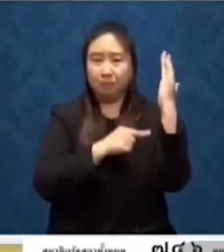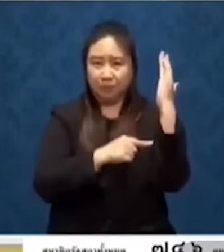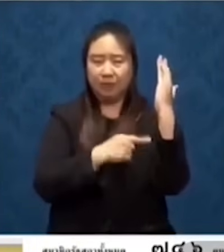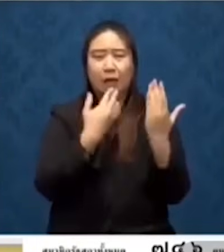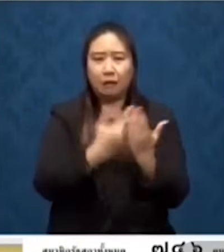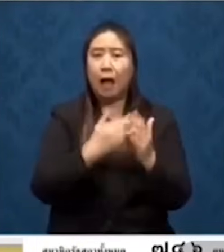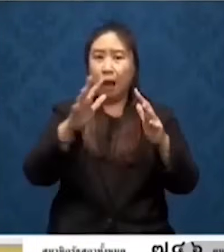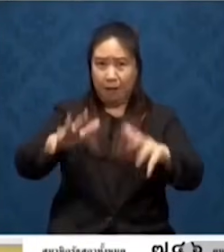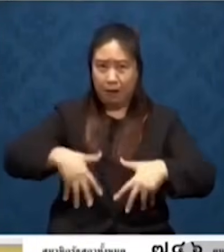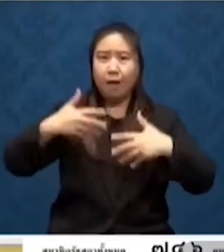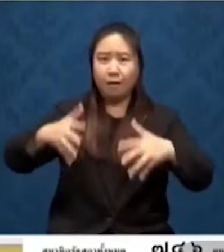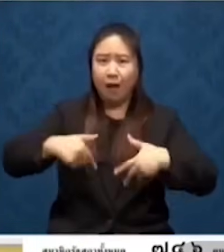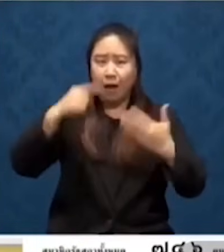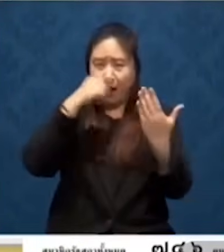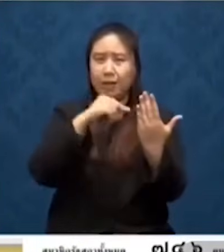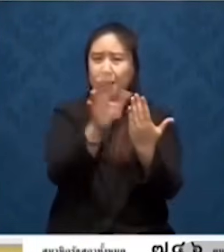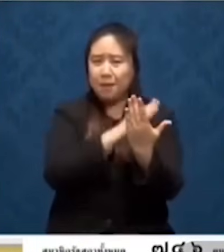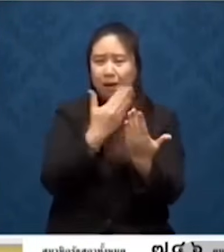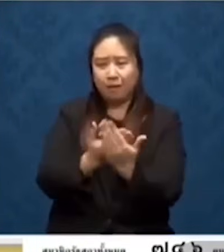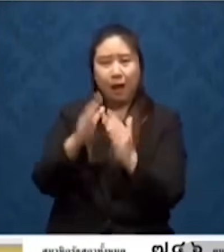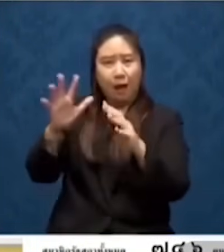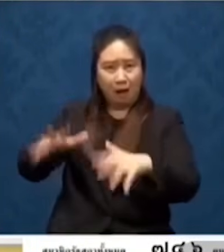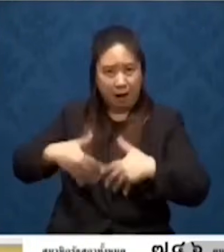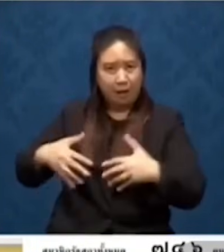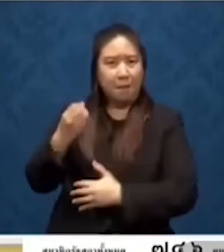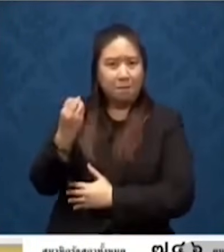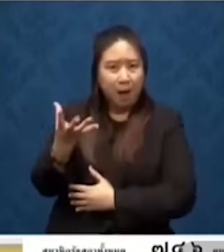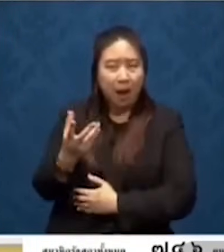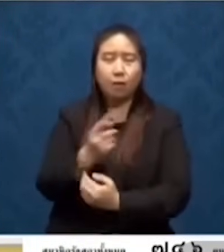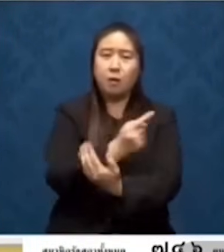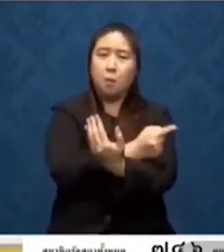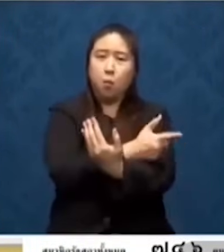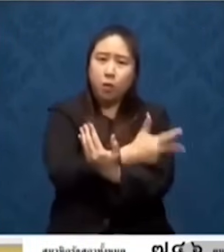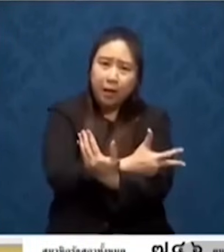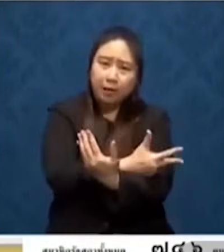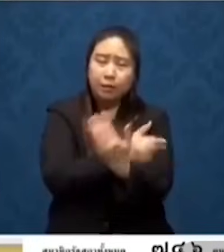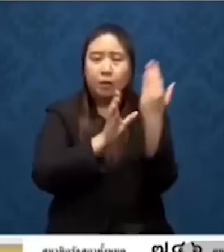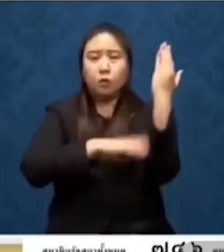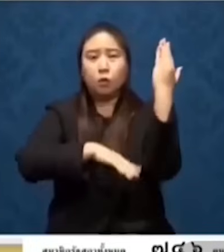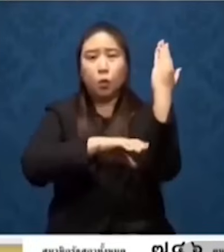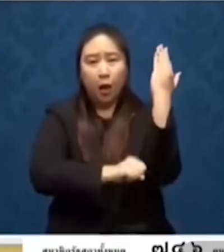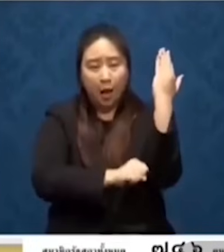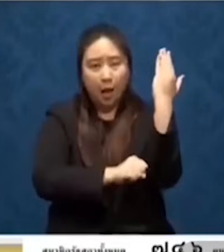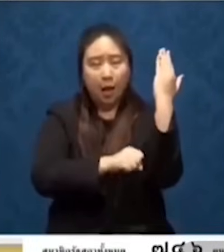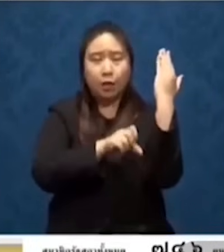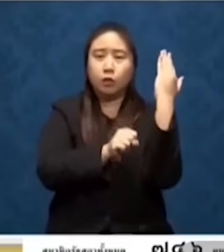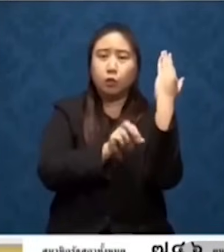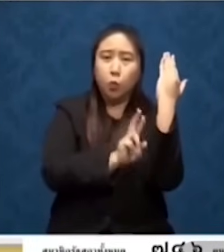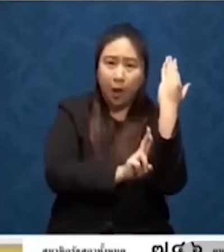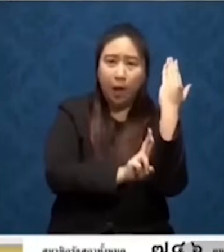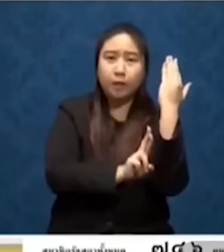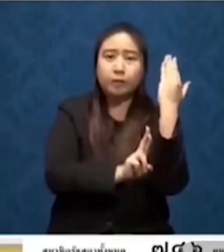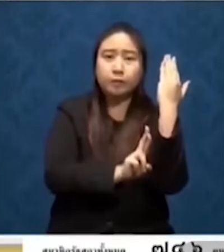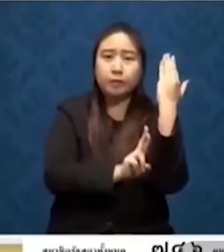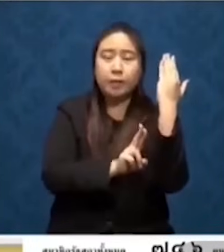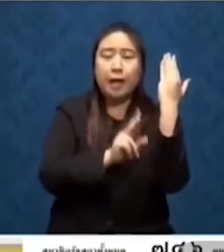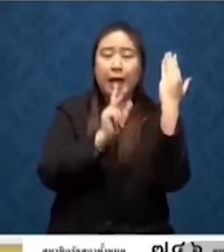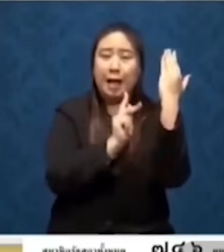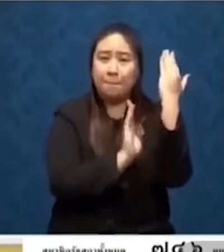ให้กับประเทศอย่างมากไม่ว่าภูเก็ตสงขลาสุราษฎร์ธานีก